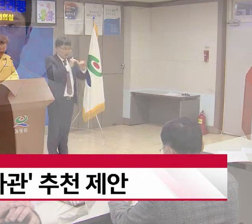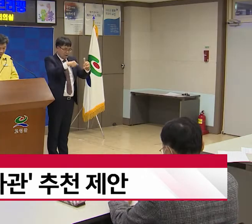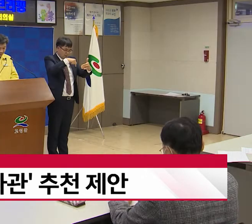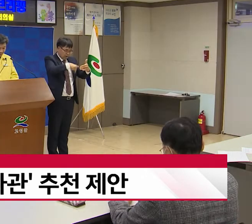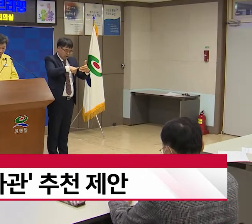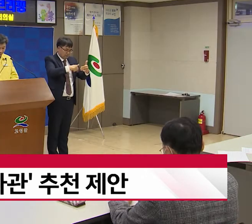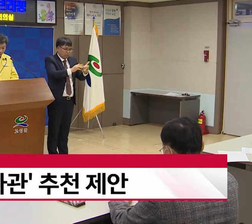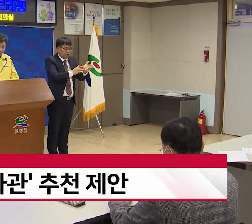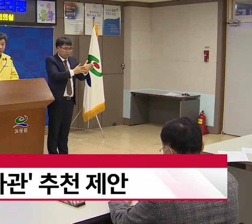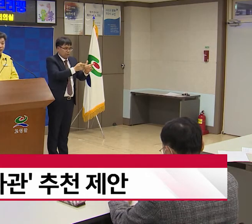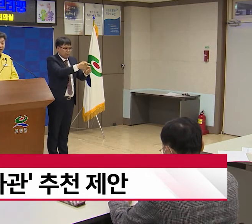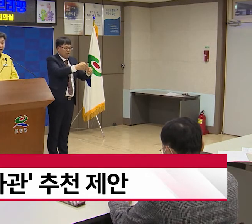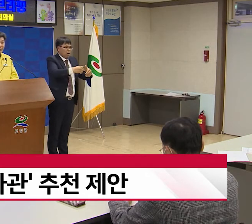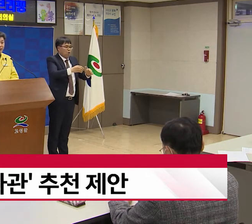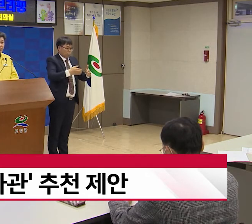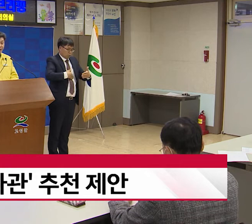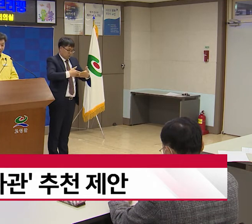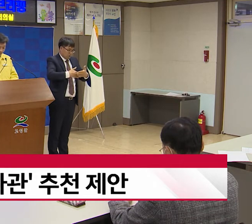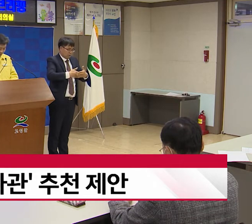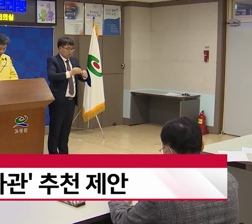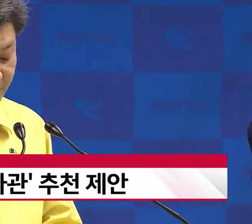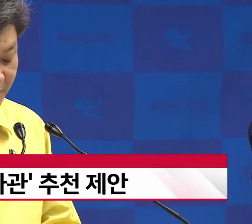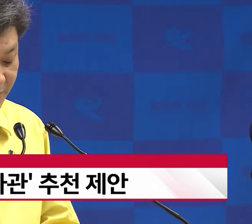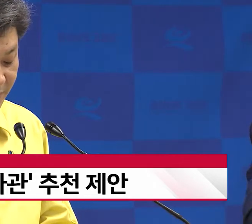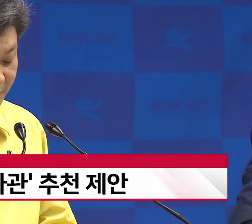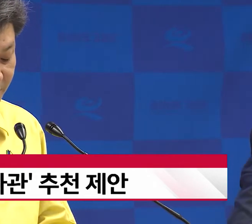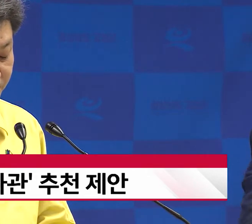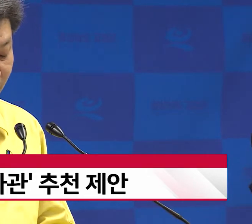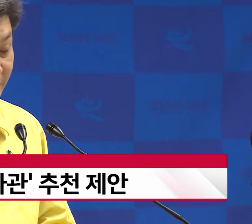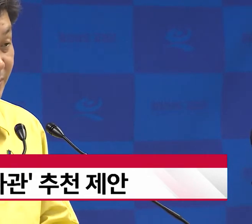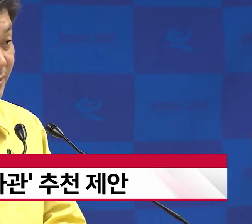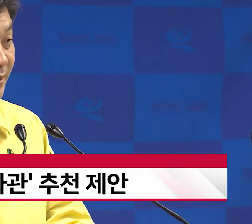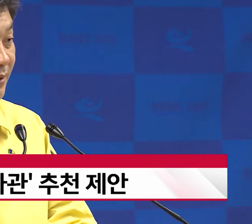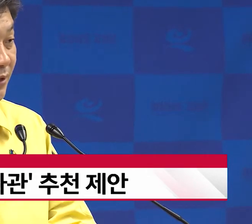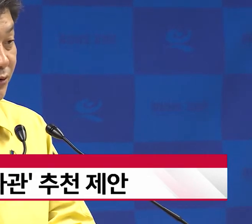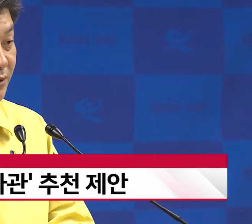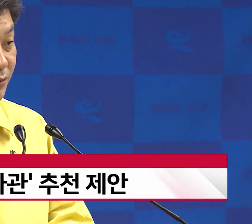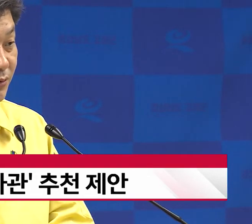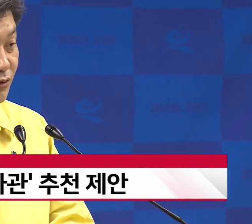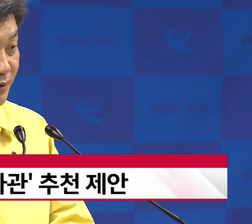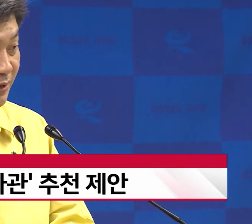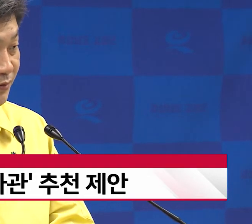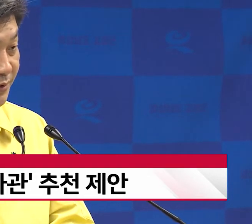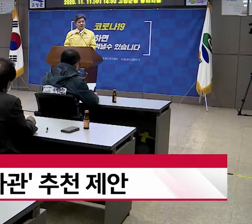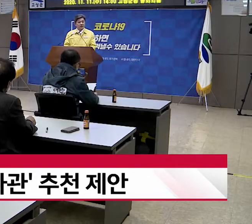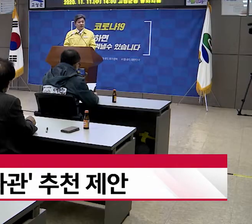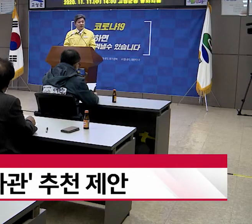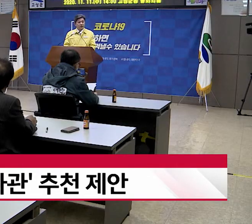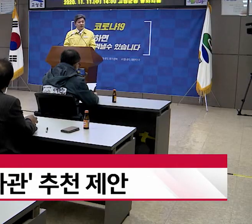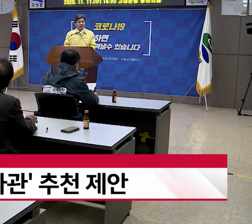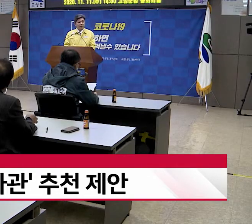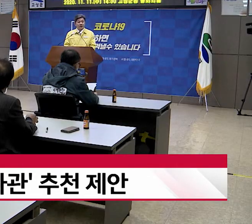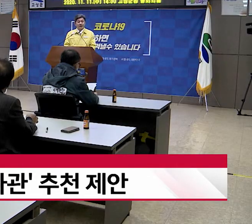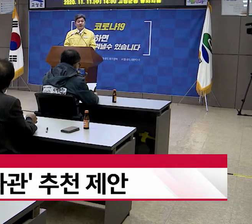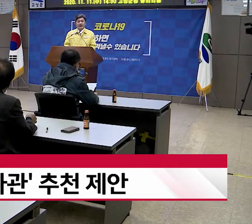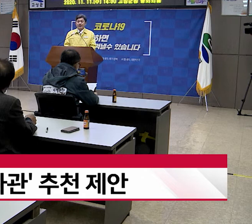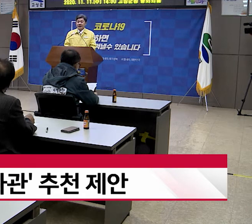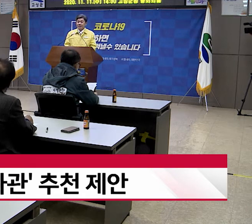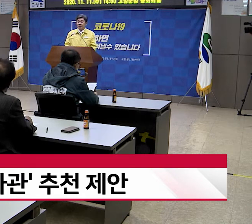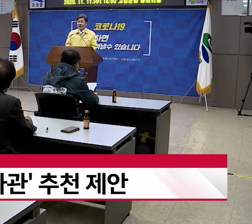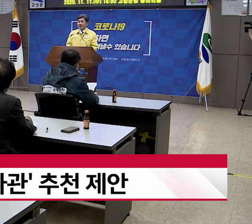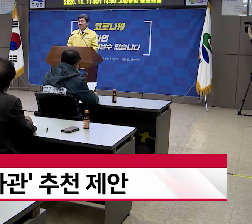매끈 수는 남은 임기동안 의회 가 추천한 정무 보좌관을 통해 상호간 불신 보다 소통의 나서 겠다며 제안 의 이유를